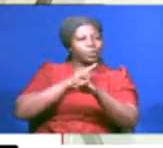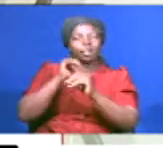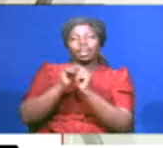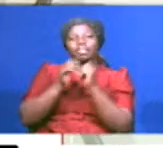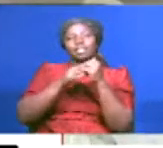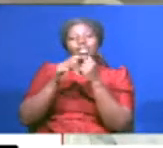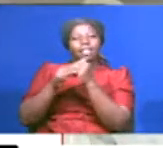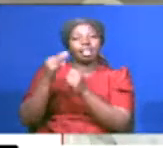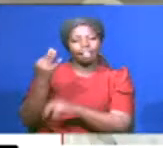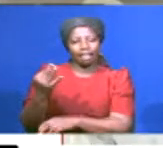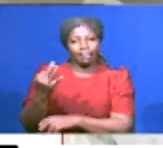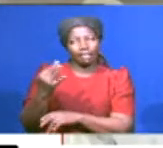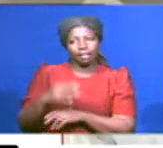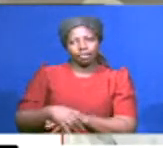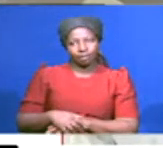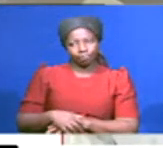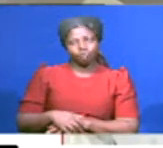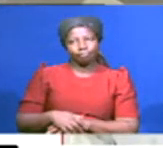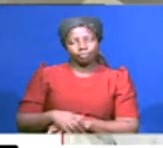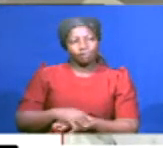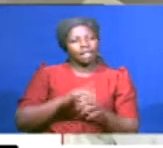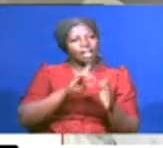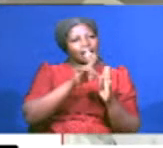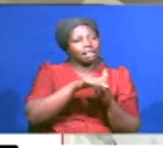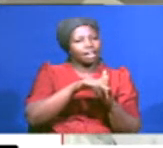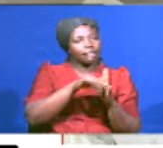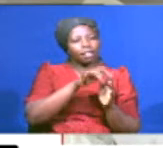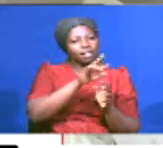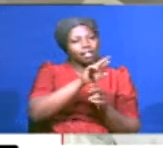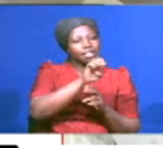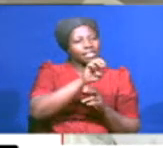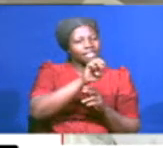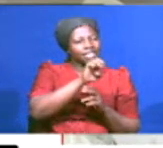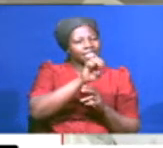93. Yeah. Alafu, you remix Liqua